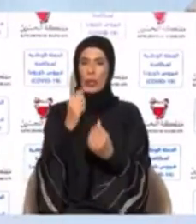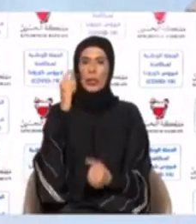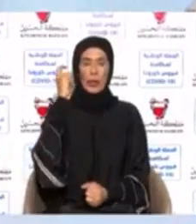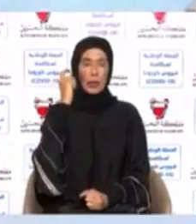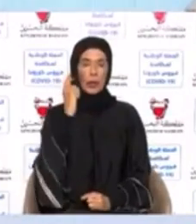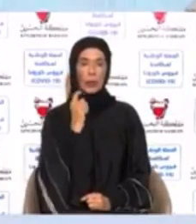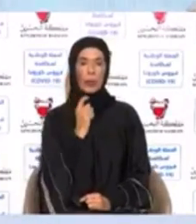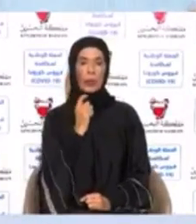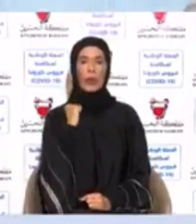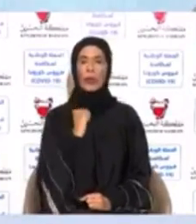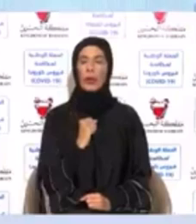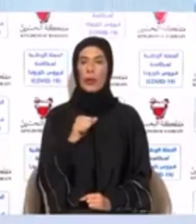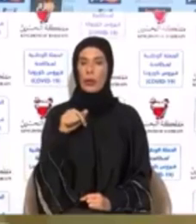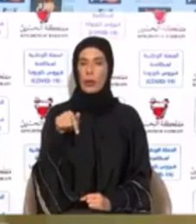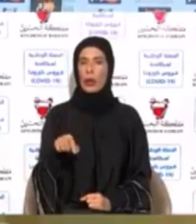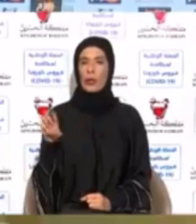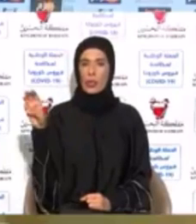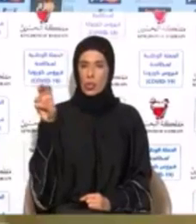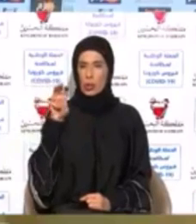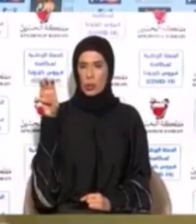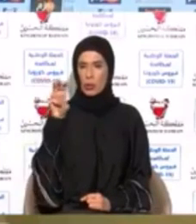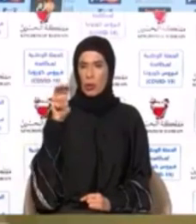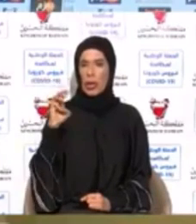العربية المتحدة من خلال شركة